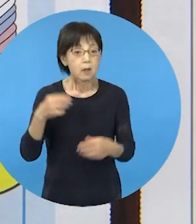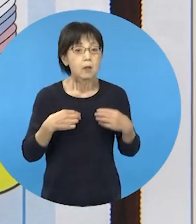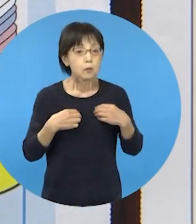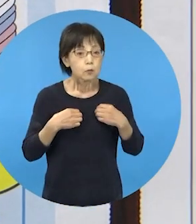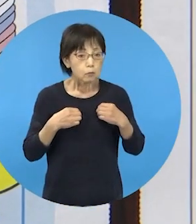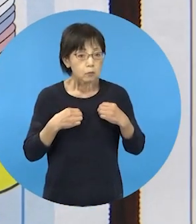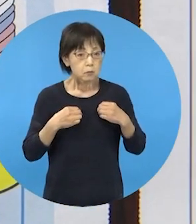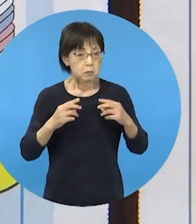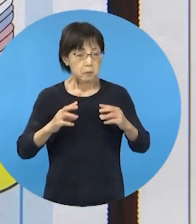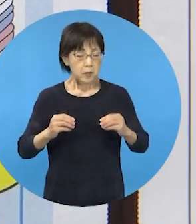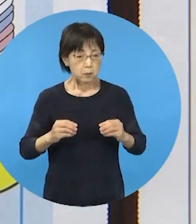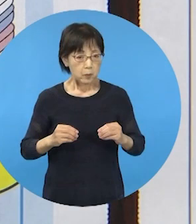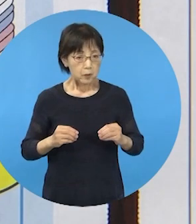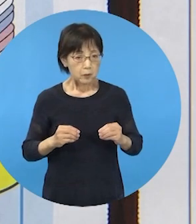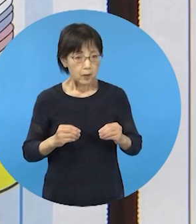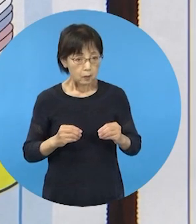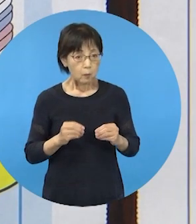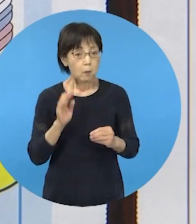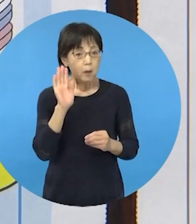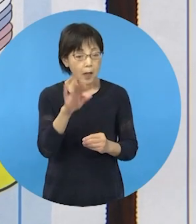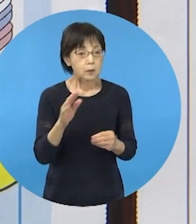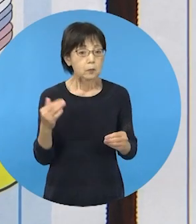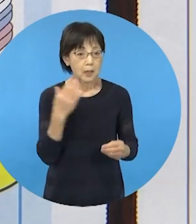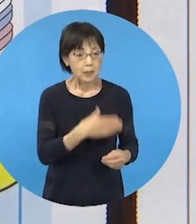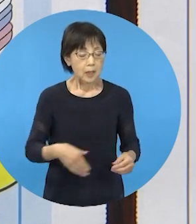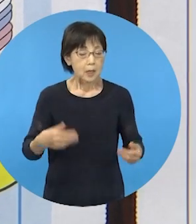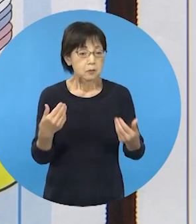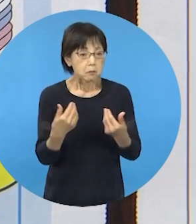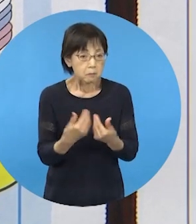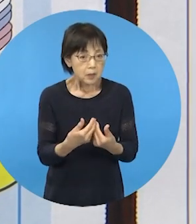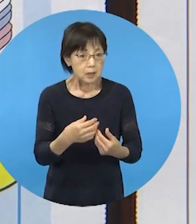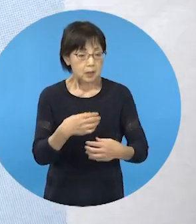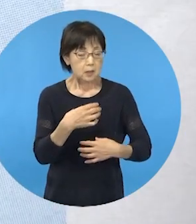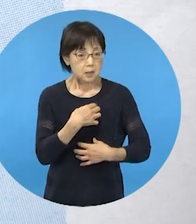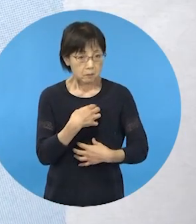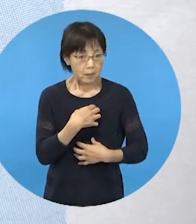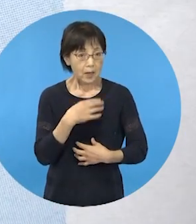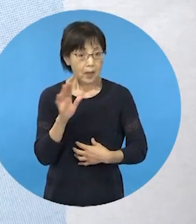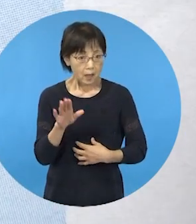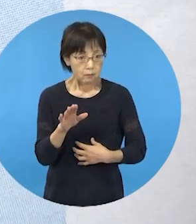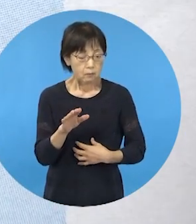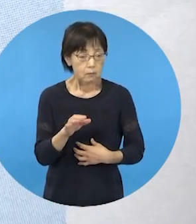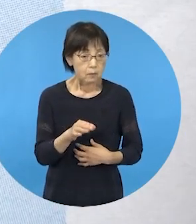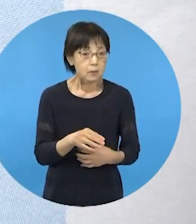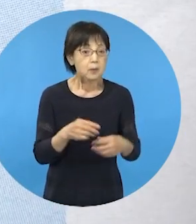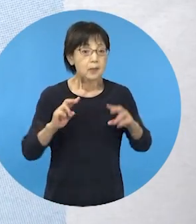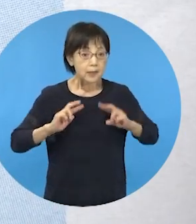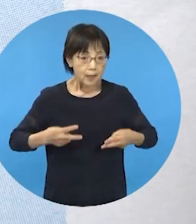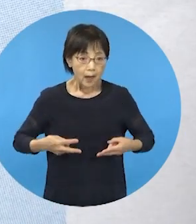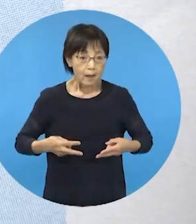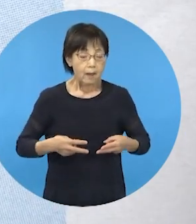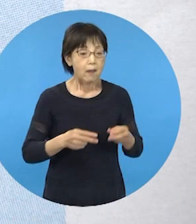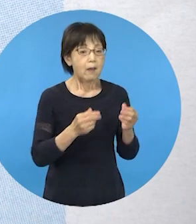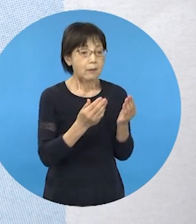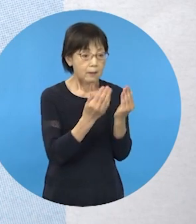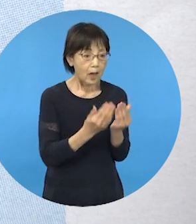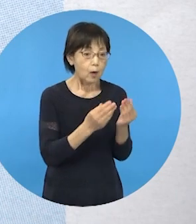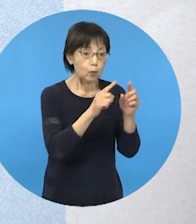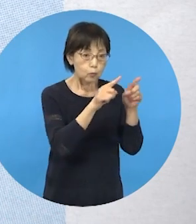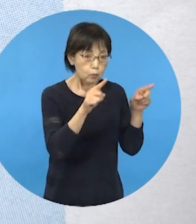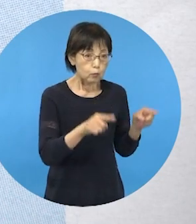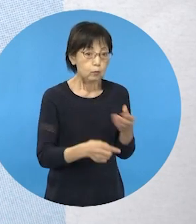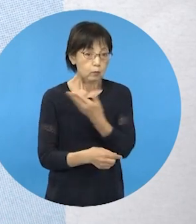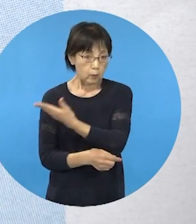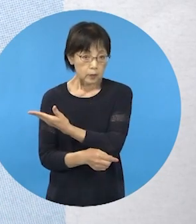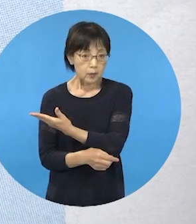せっかく避難をしても避難先で体調を崩しかねませんので着替えやタオルは必ず